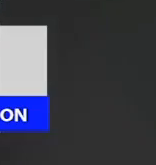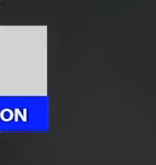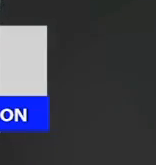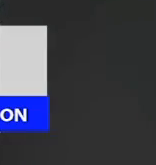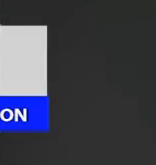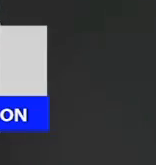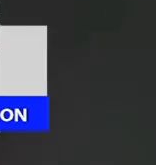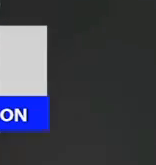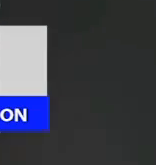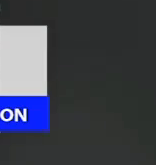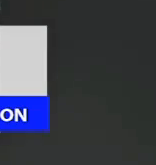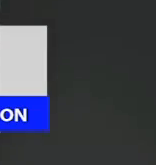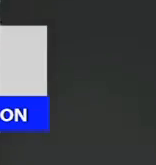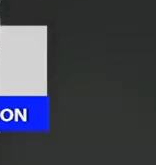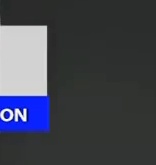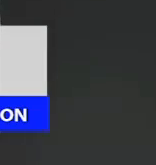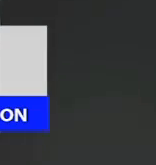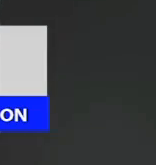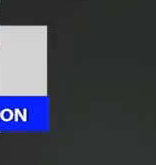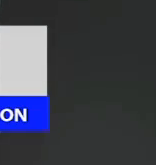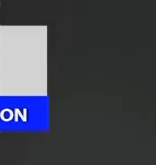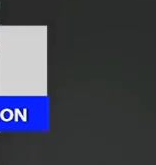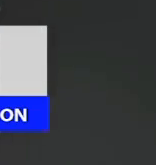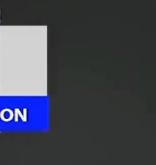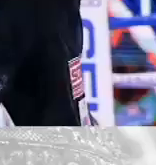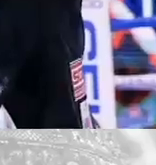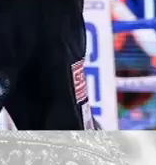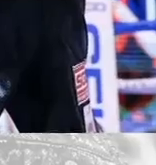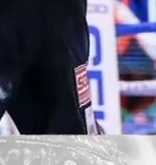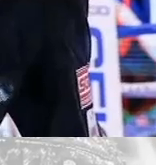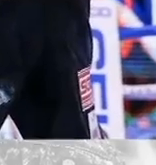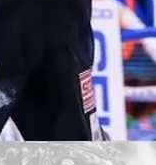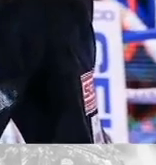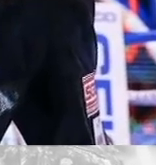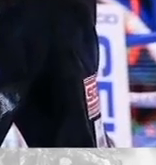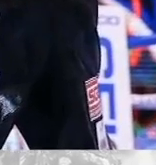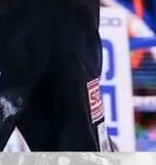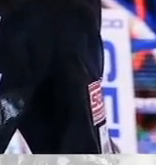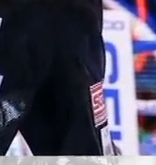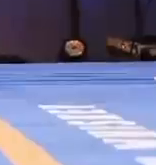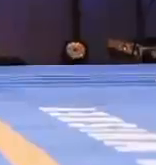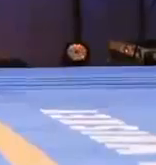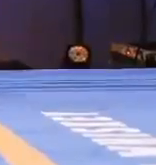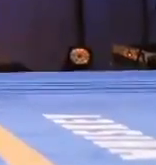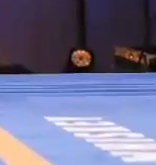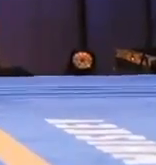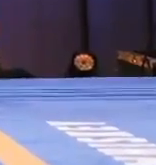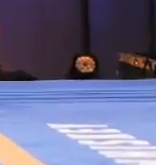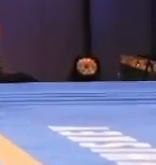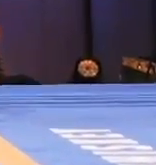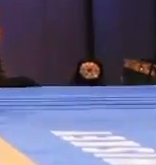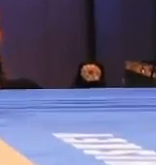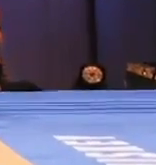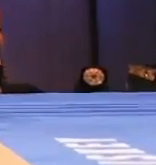ko nga successful mo sa inyong tagsa nga kinabuhi. Chino Trinidad Akadutok, 24 Oras.